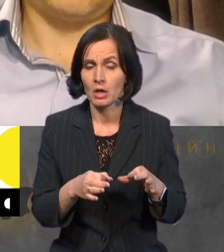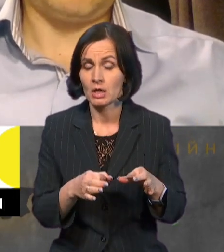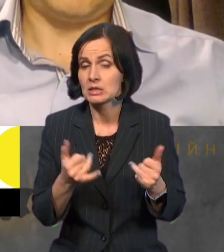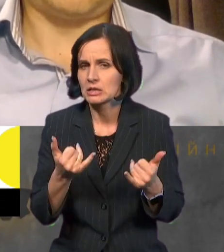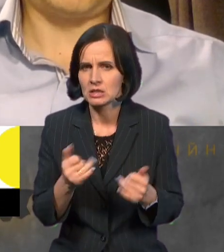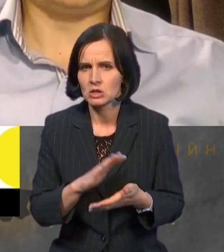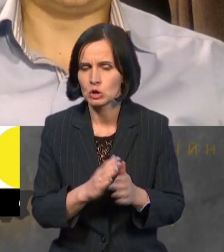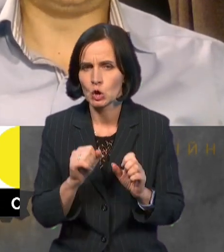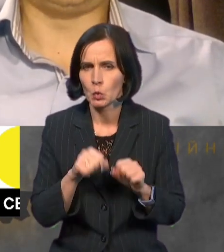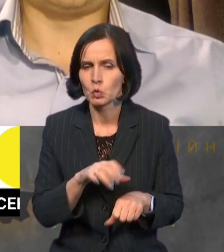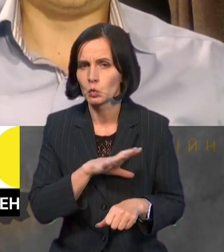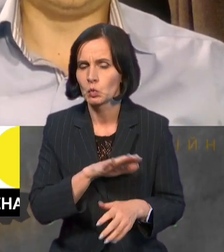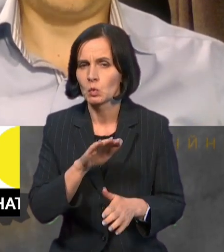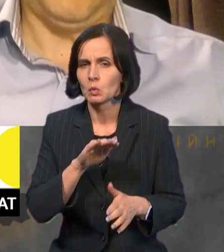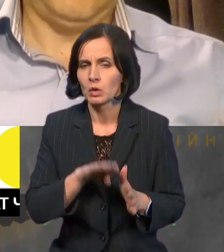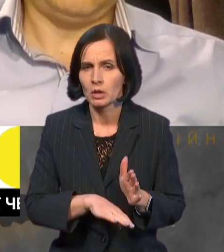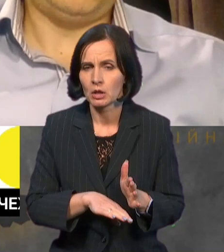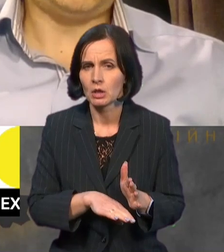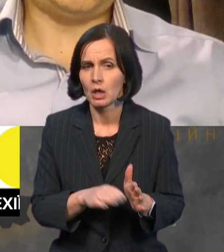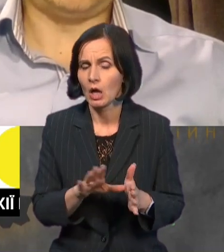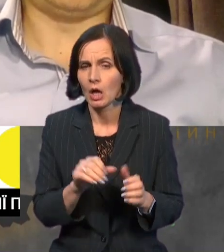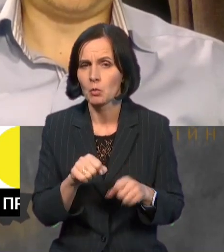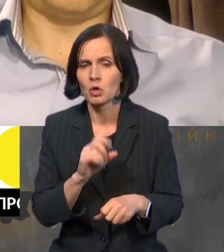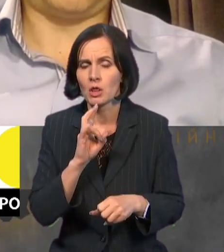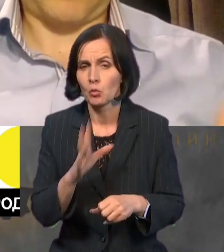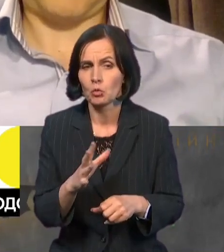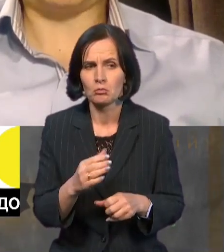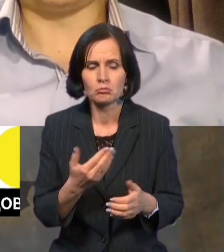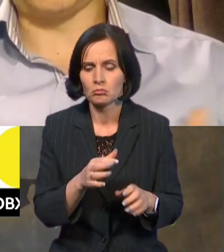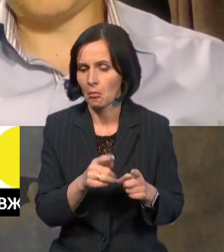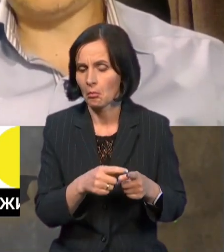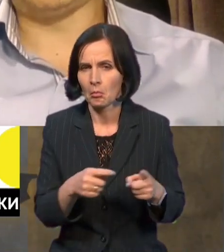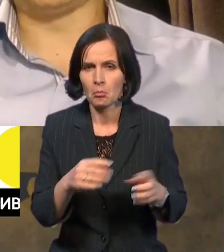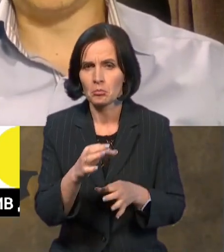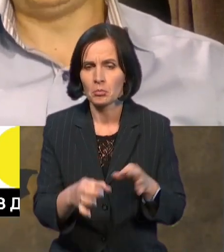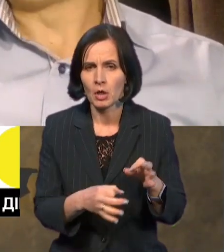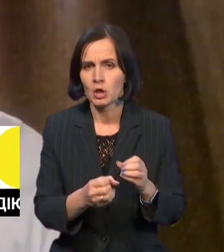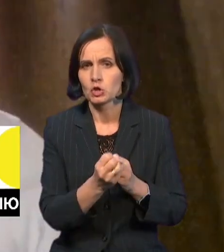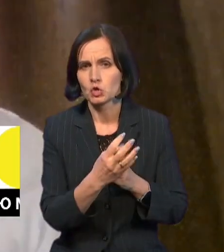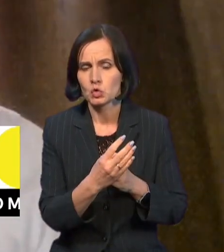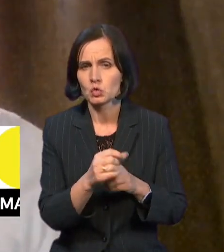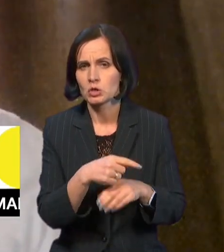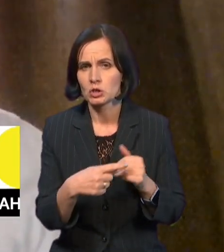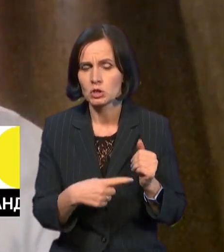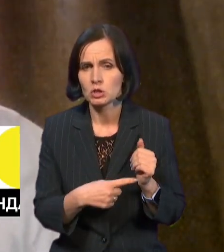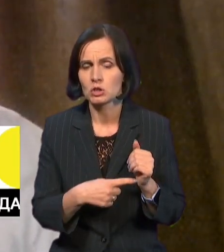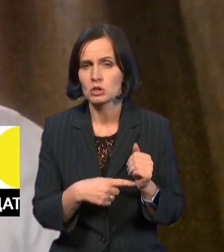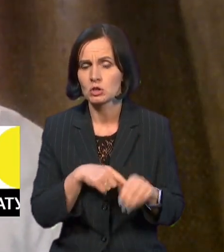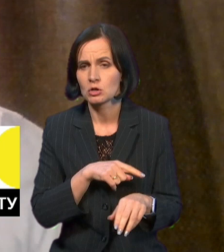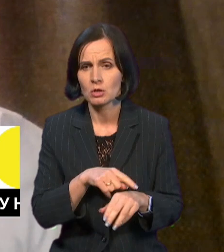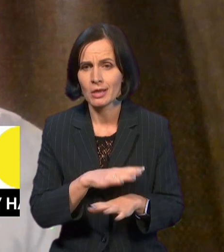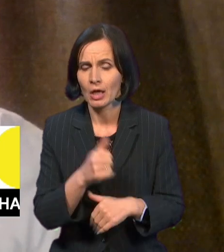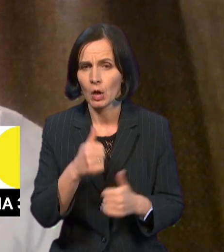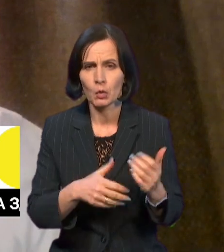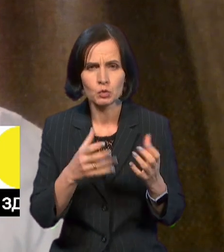тобто електроенергії може не бути протягом доби, ну, більший час, тобто там і 14, і 16 годин, не кожен день, все залежатиме